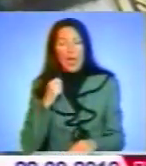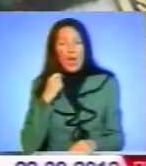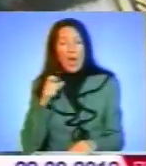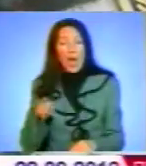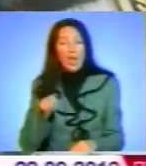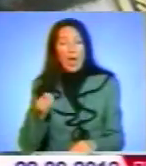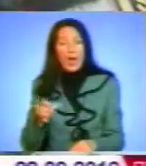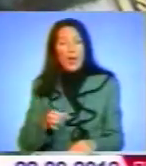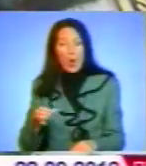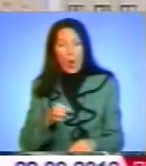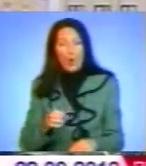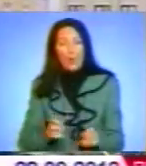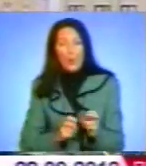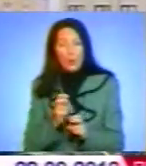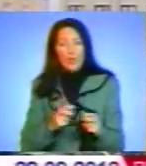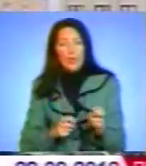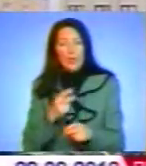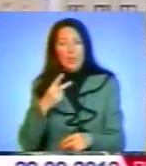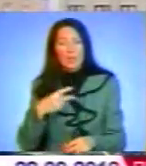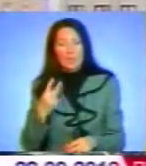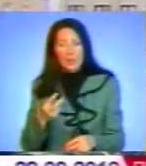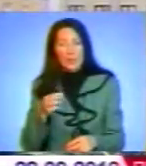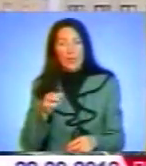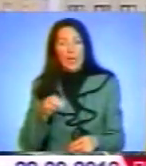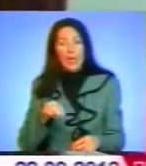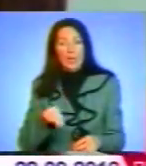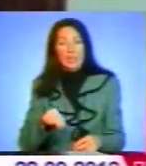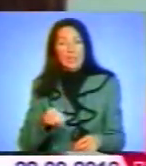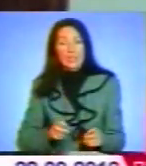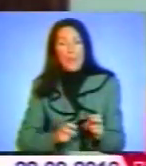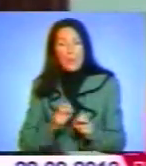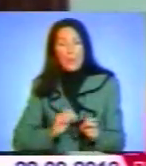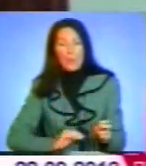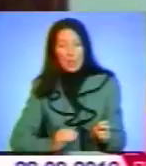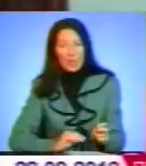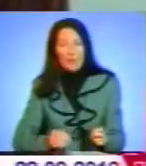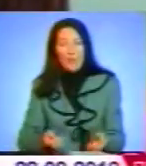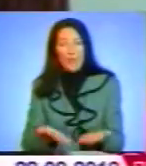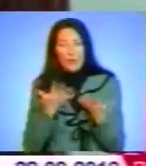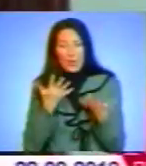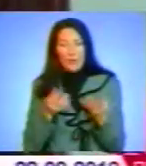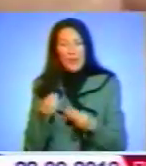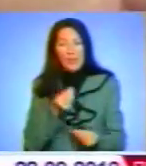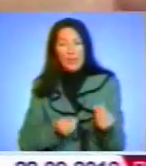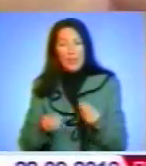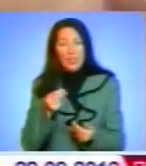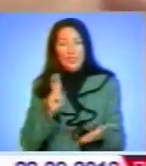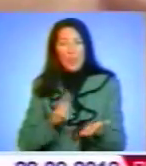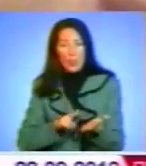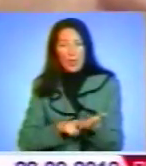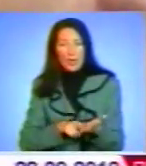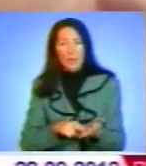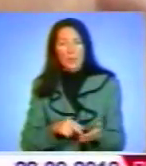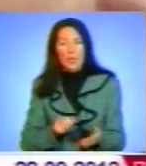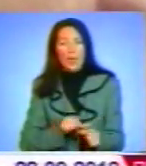2000 підприємців. Податкова служба краю виявила продаж алкоголю з фальшивими марками акцизного податку. Окремі підприємці завищують ціни на